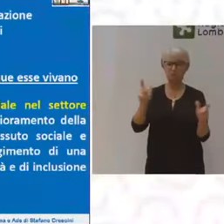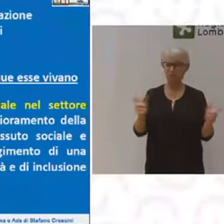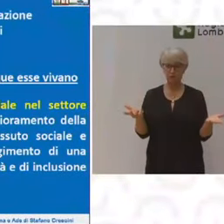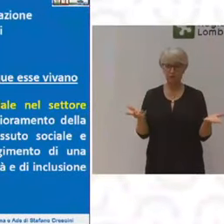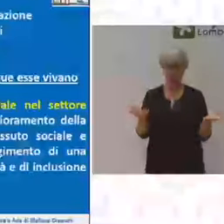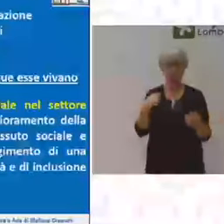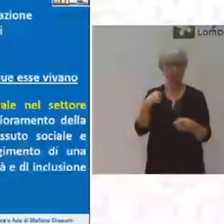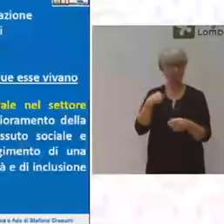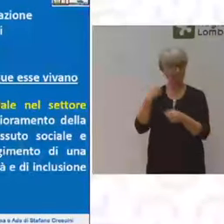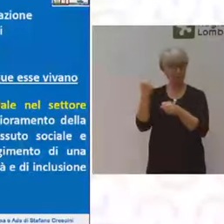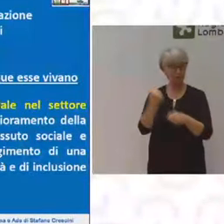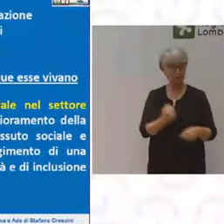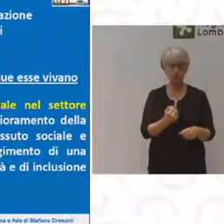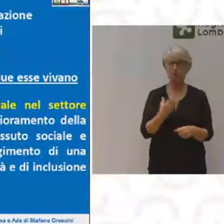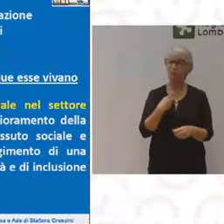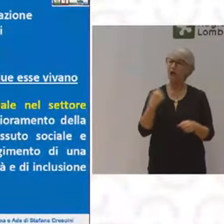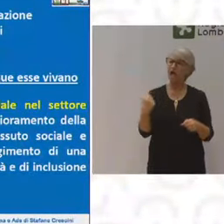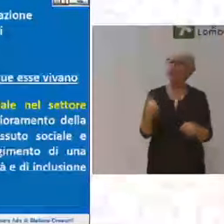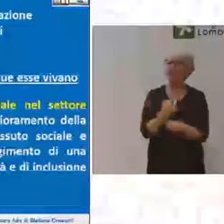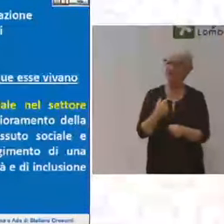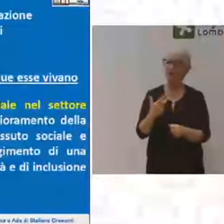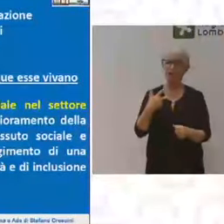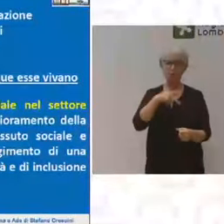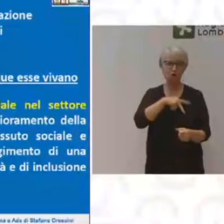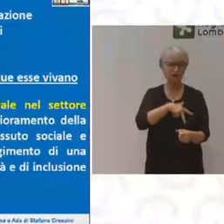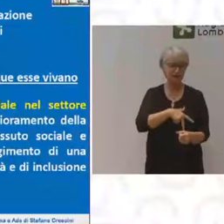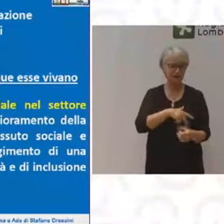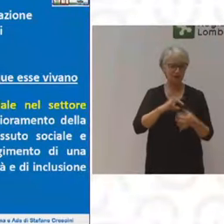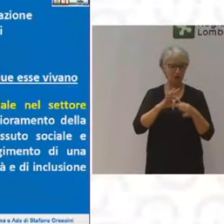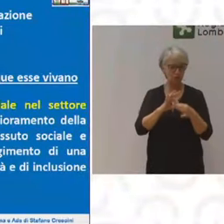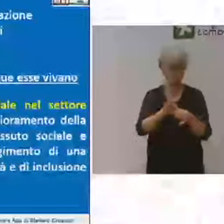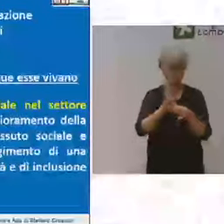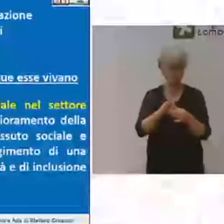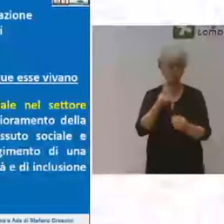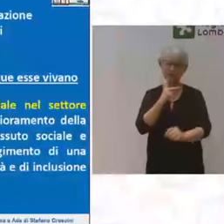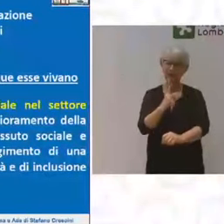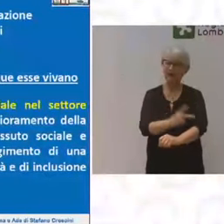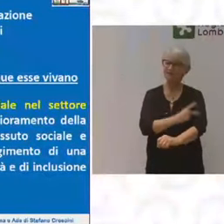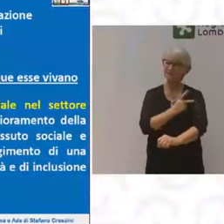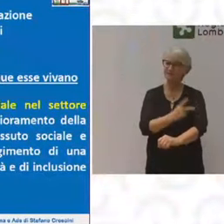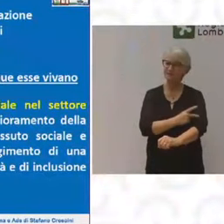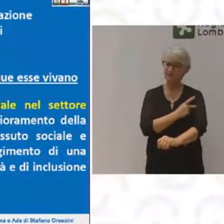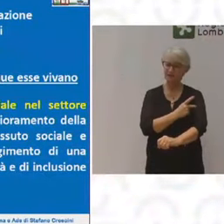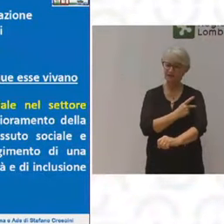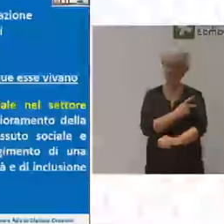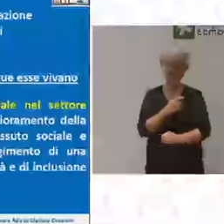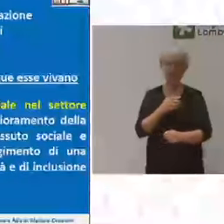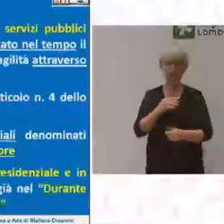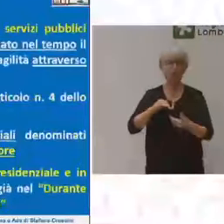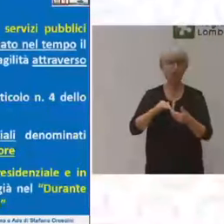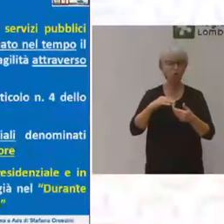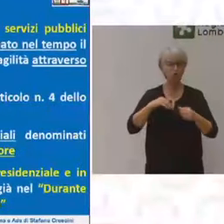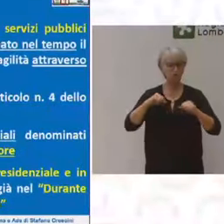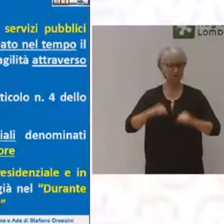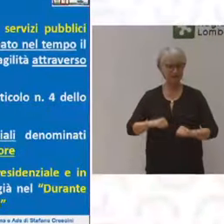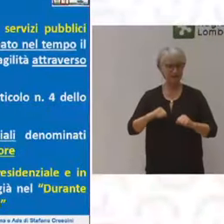La Fondazione svolge attività di solidarietà sociale nel settore dell'assistenza sociale e sociosanitaria,